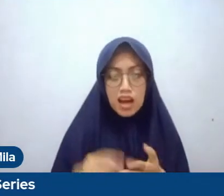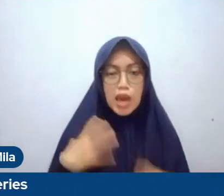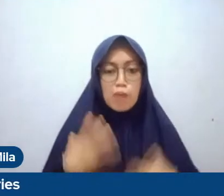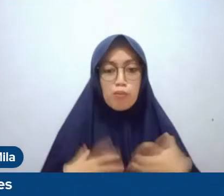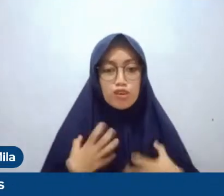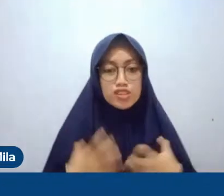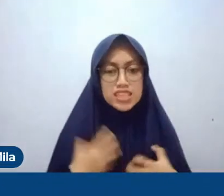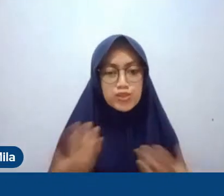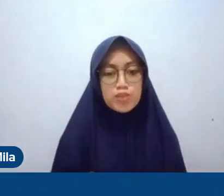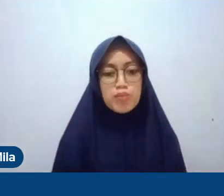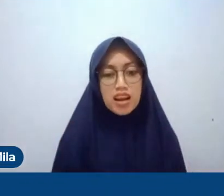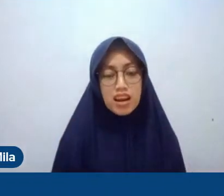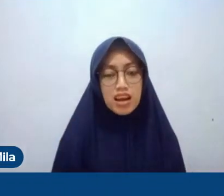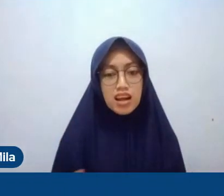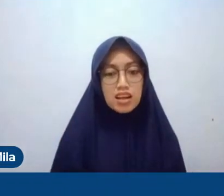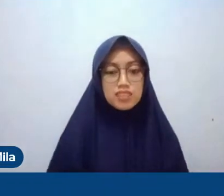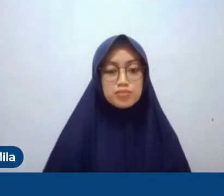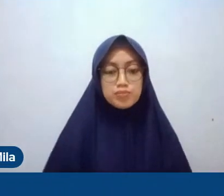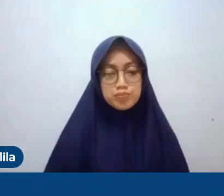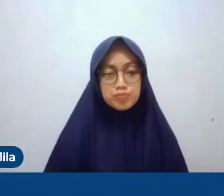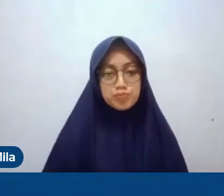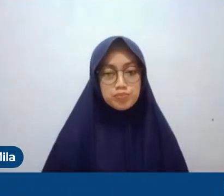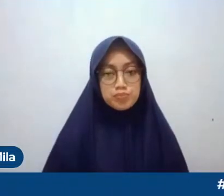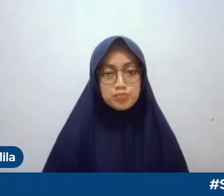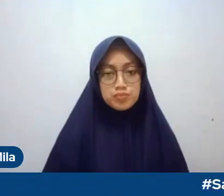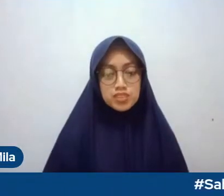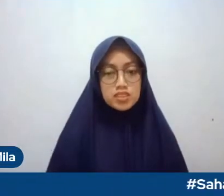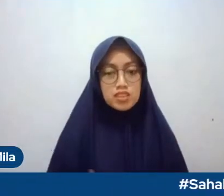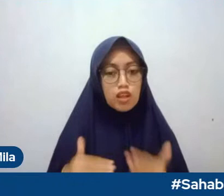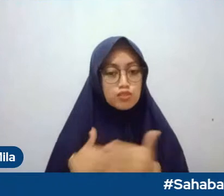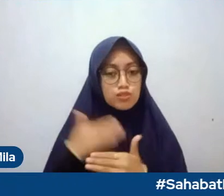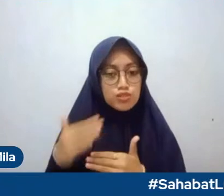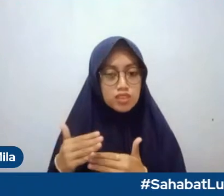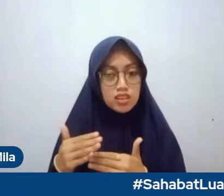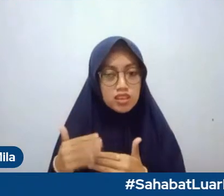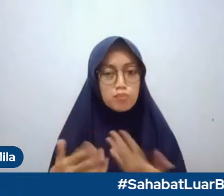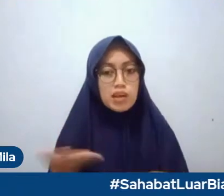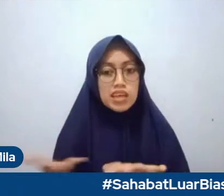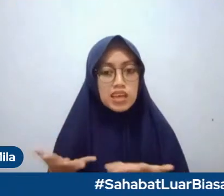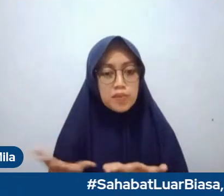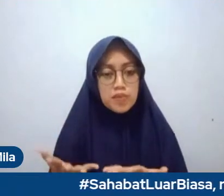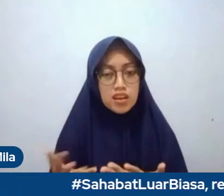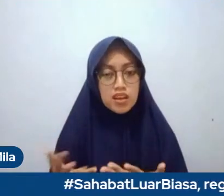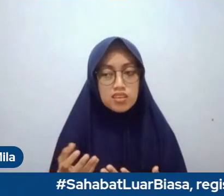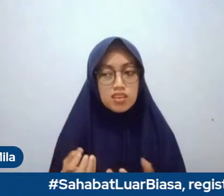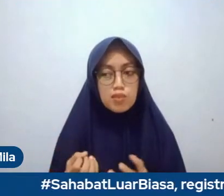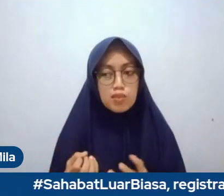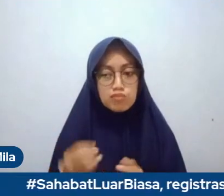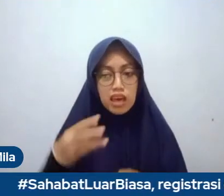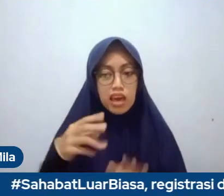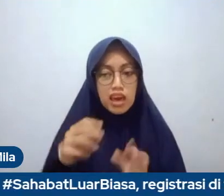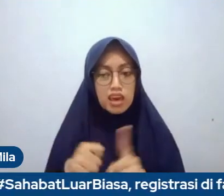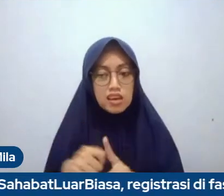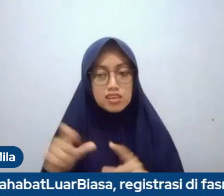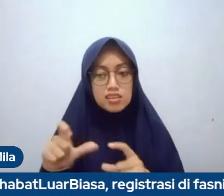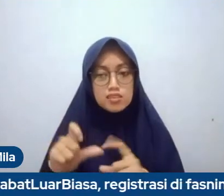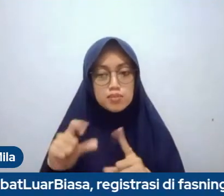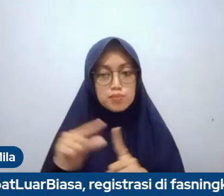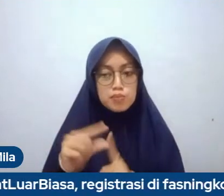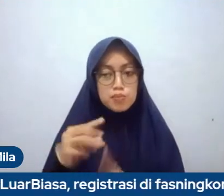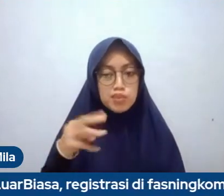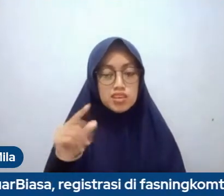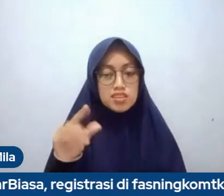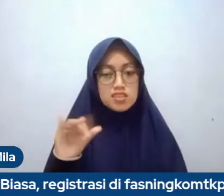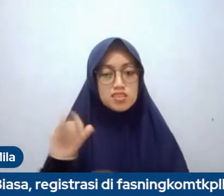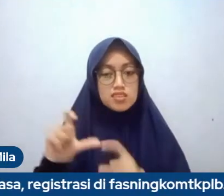ya terlebih dahulu seperti itu. Kemudian bagaimana dia mengekspresikannya ya? Terus bagaimana